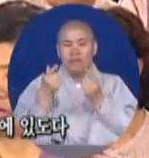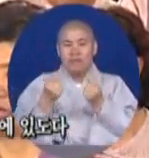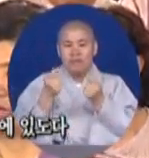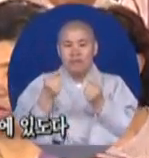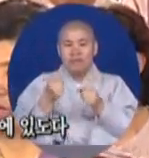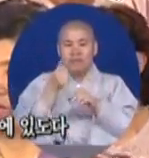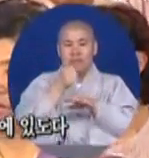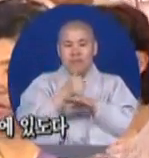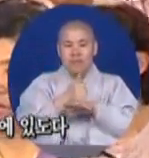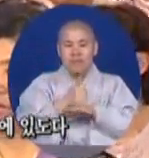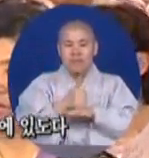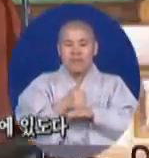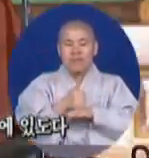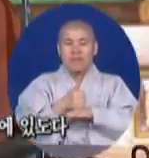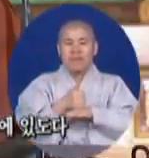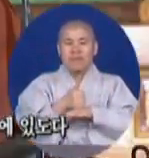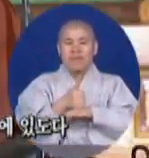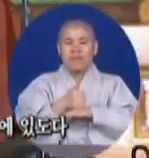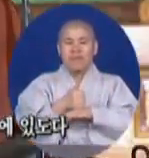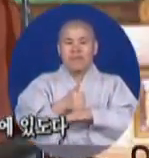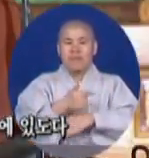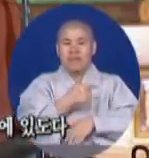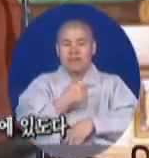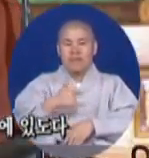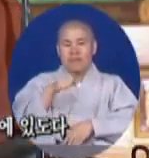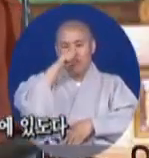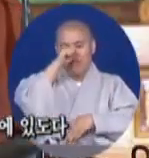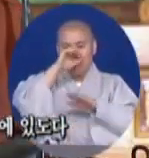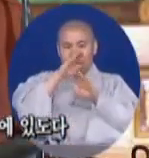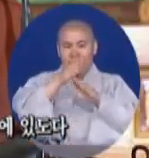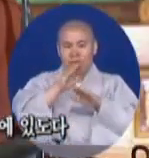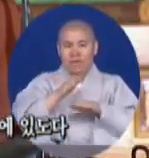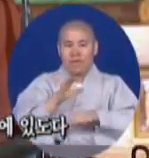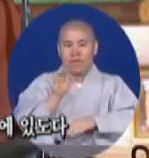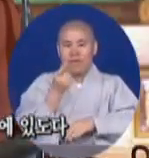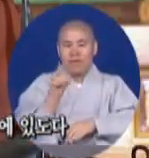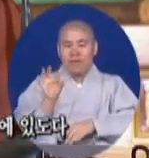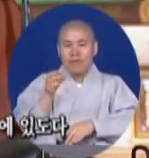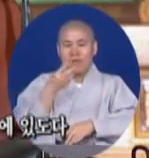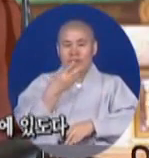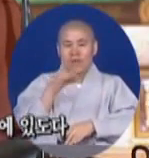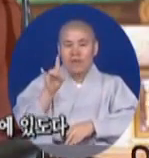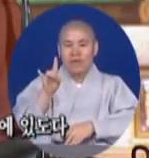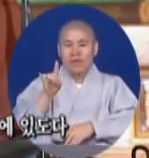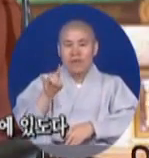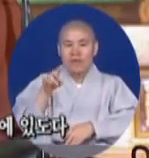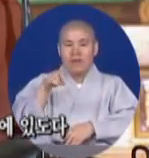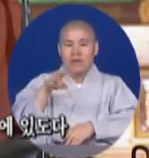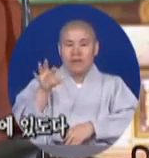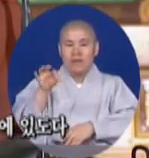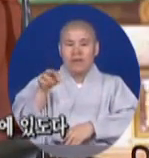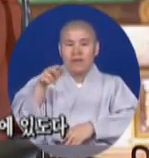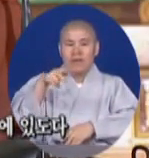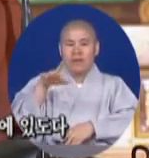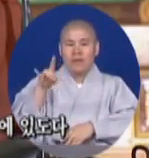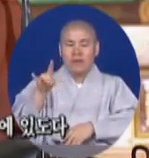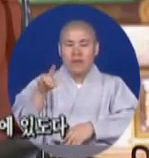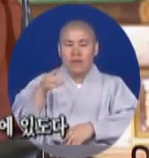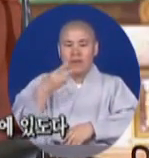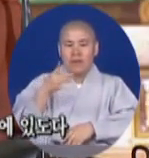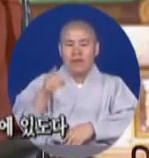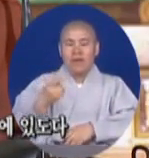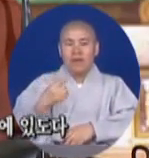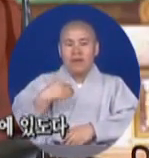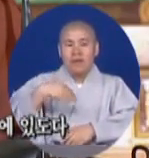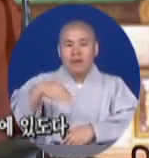그런데 마지막 구절 참 대단히 좋은 개성이에요. 왕래 상제 열반상이라.